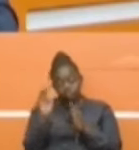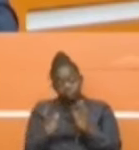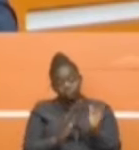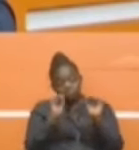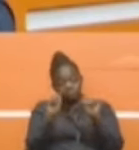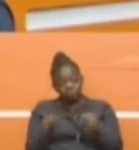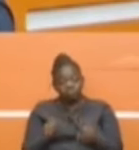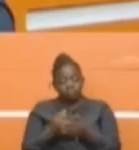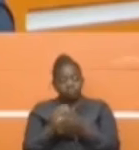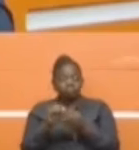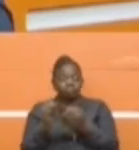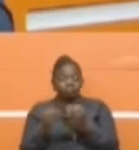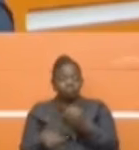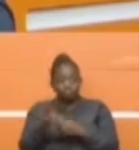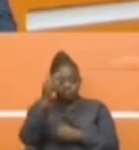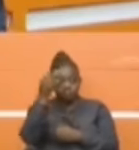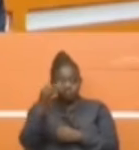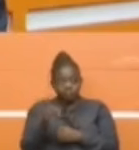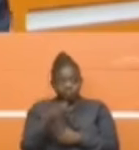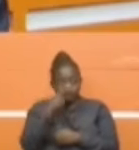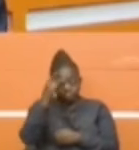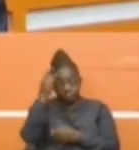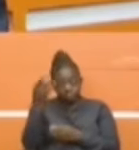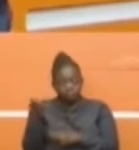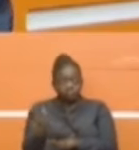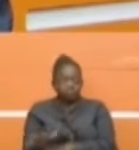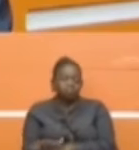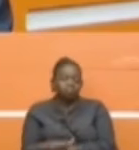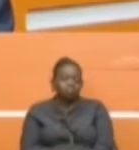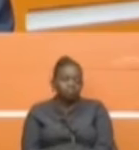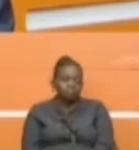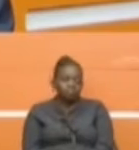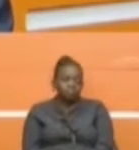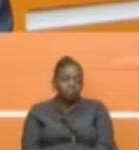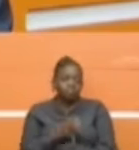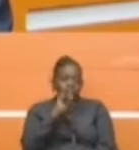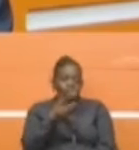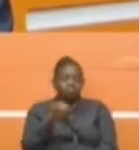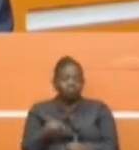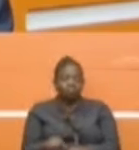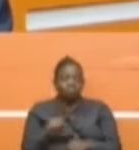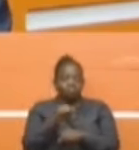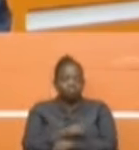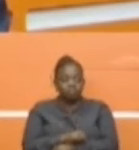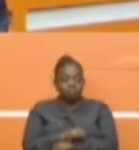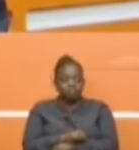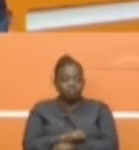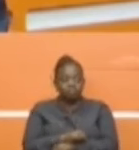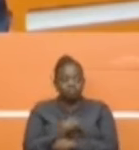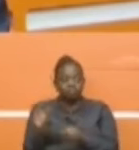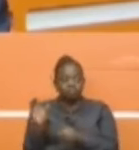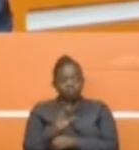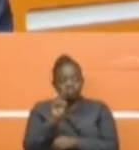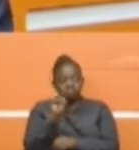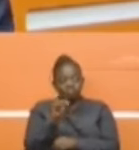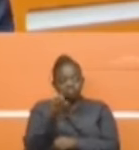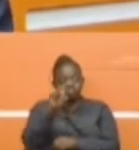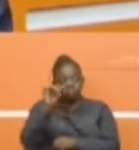esobozesa omwana okusoma singa omuzadde abeera avudde mu bulamu bino byogeddwa omukulu w'essomero lya Bank Hill College